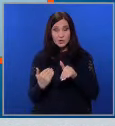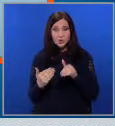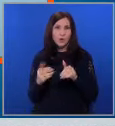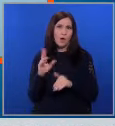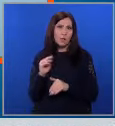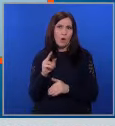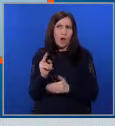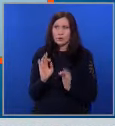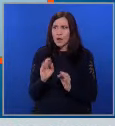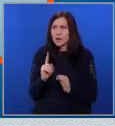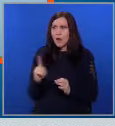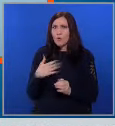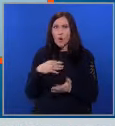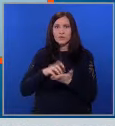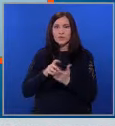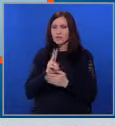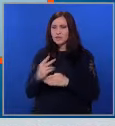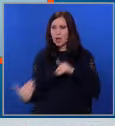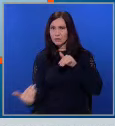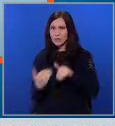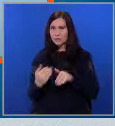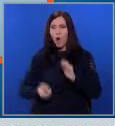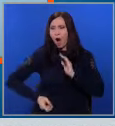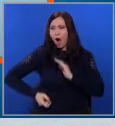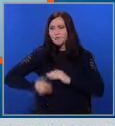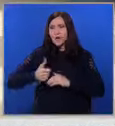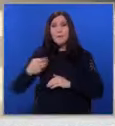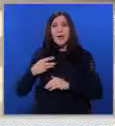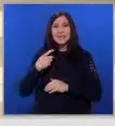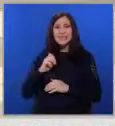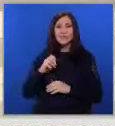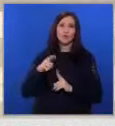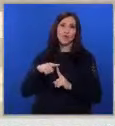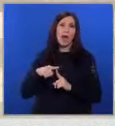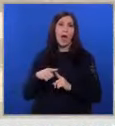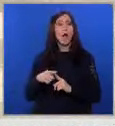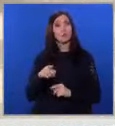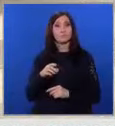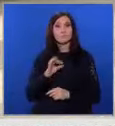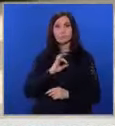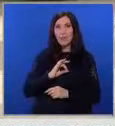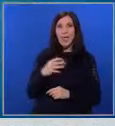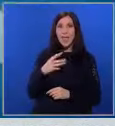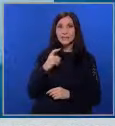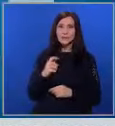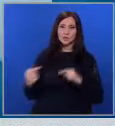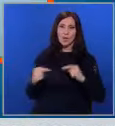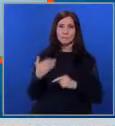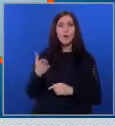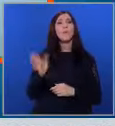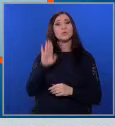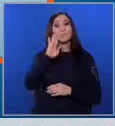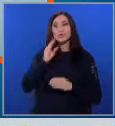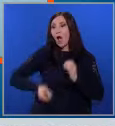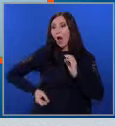в насрещното? Мятам ези тура и ако се падне ези, ще се разправим с него. След това мъжът хвърлил монетата. Падна